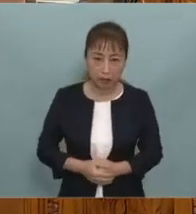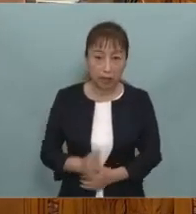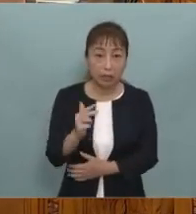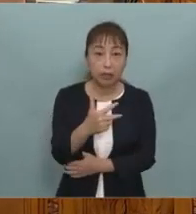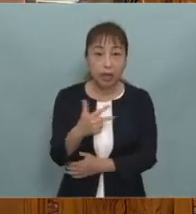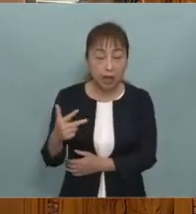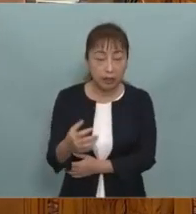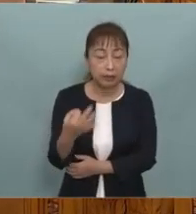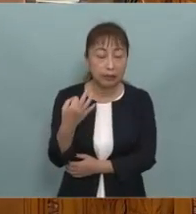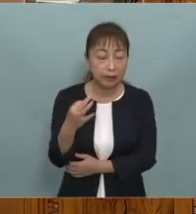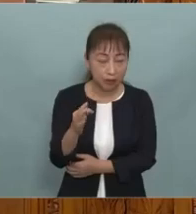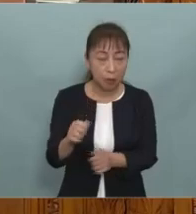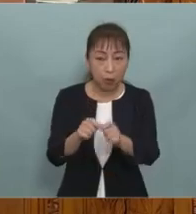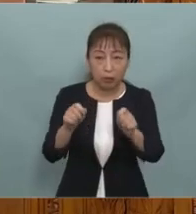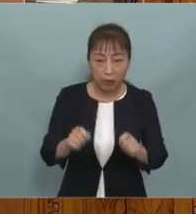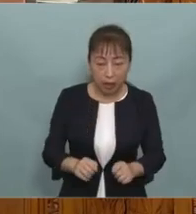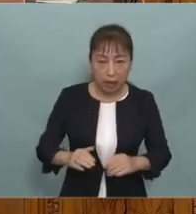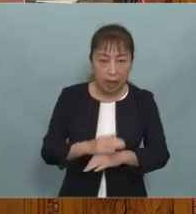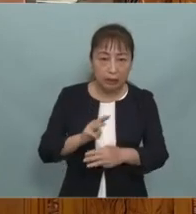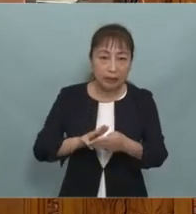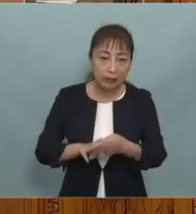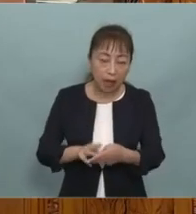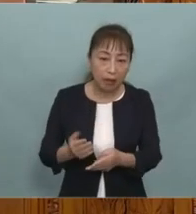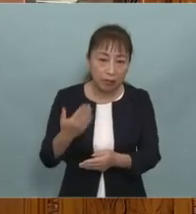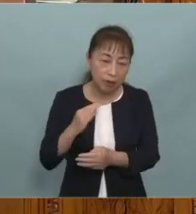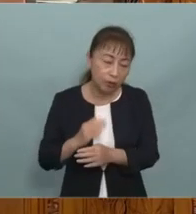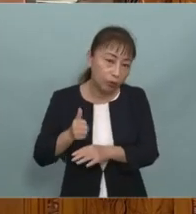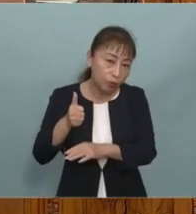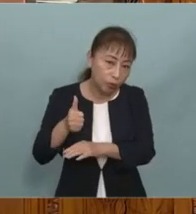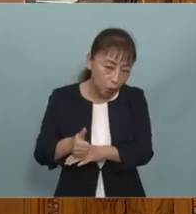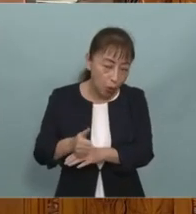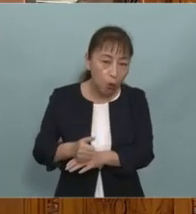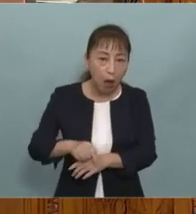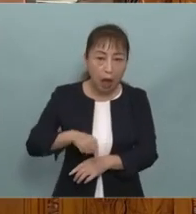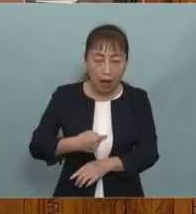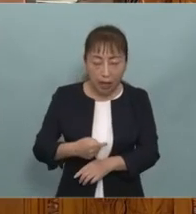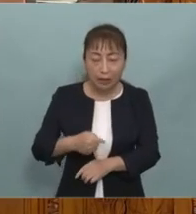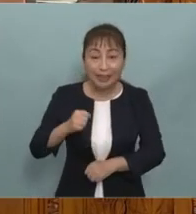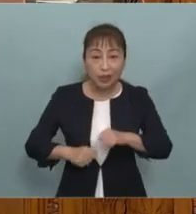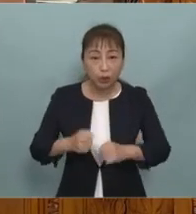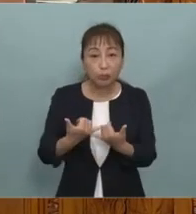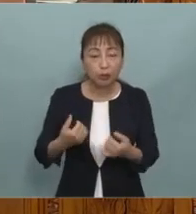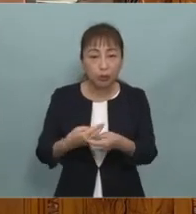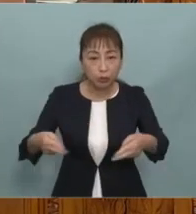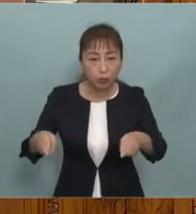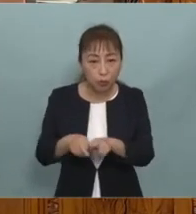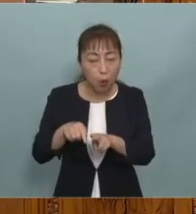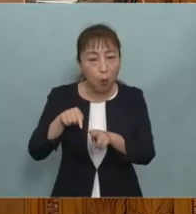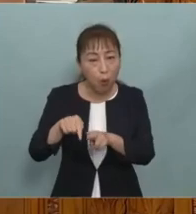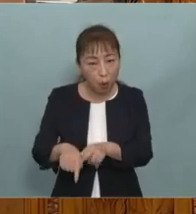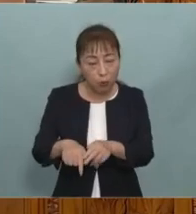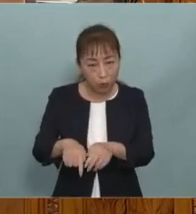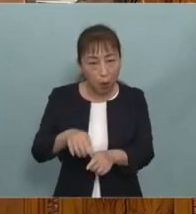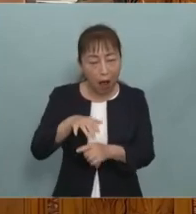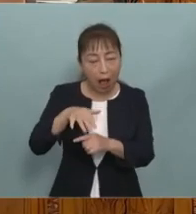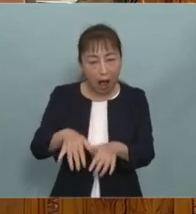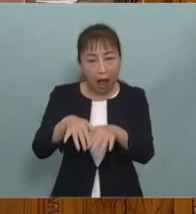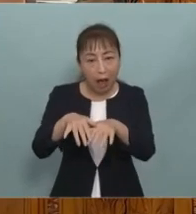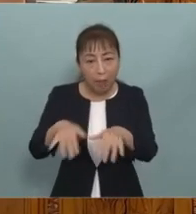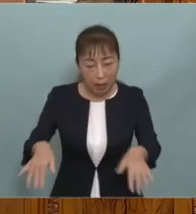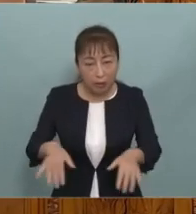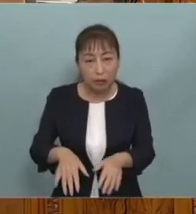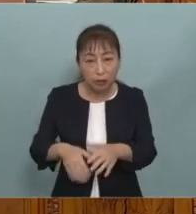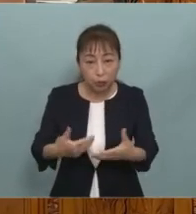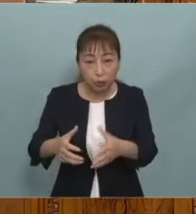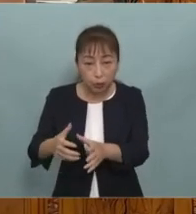に際し岸田総理は自由民主党内の派閥解消や政治資金規制法改正などに取り込まれた後